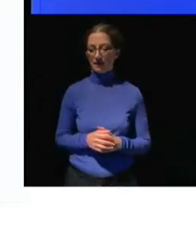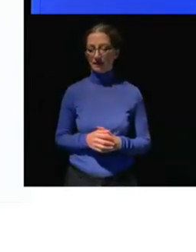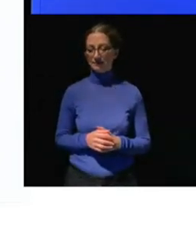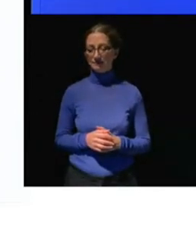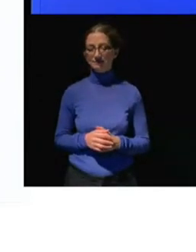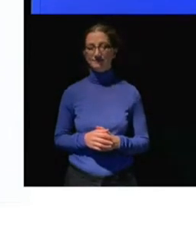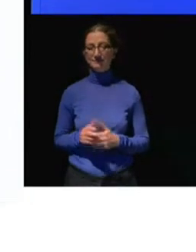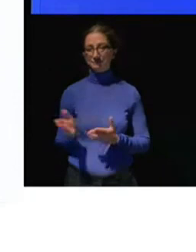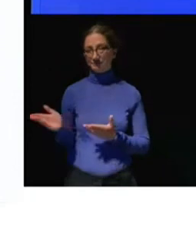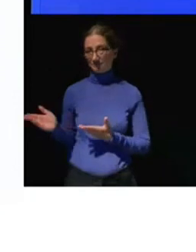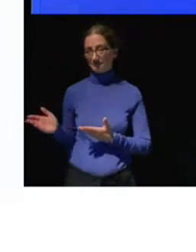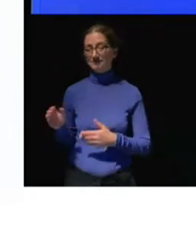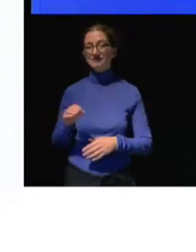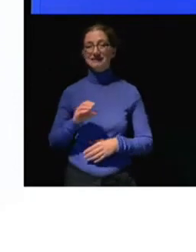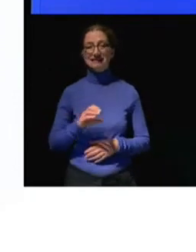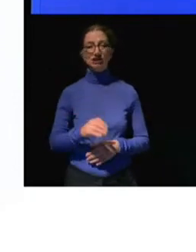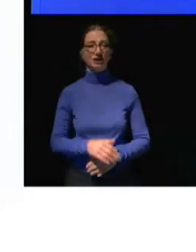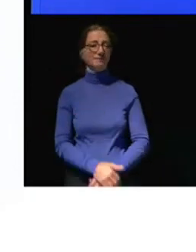an Silja.